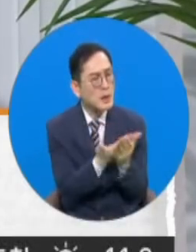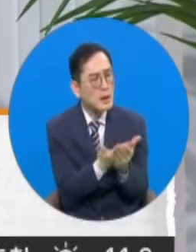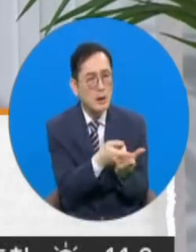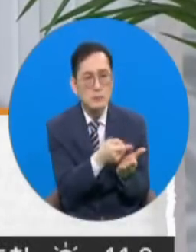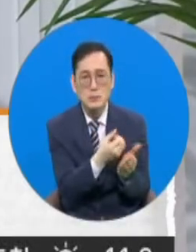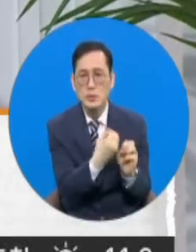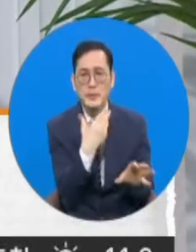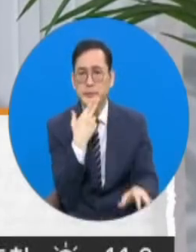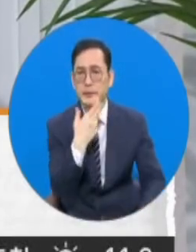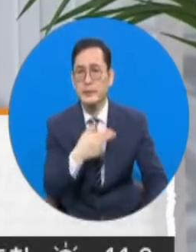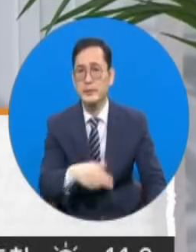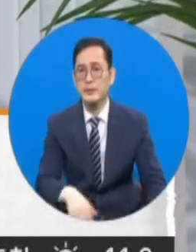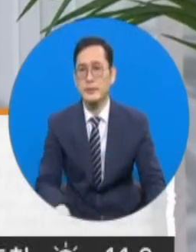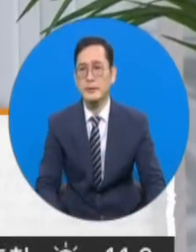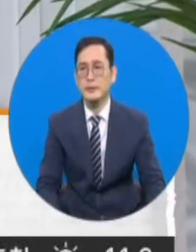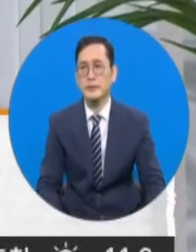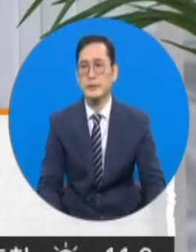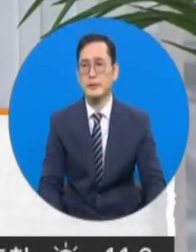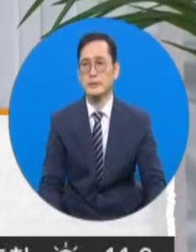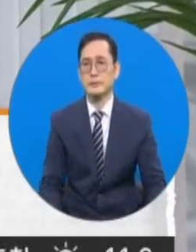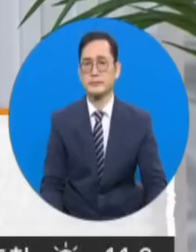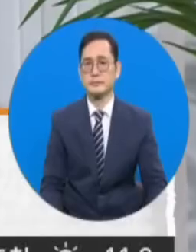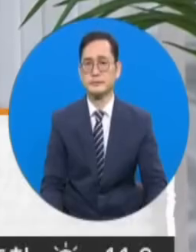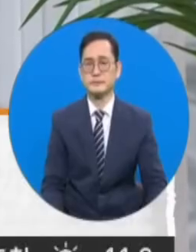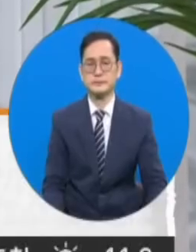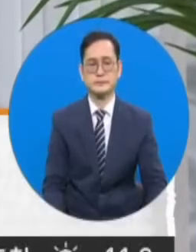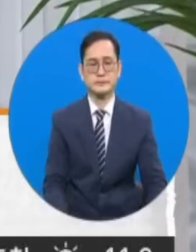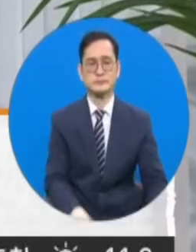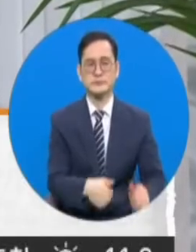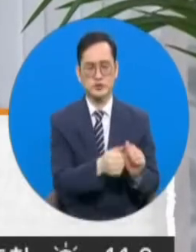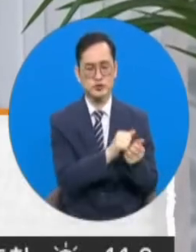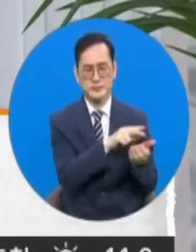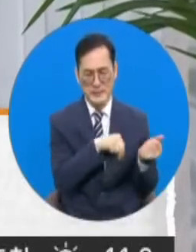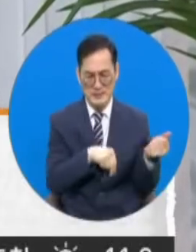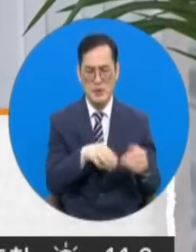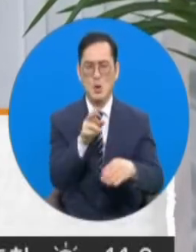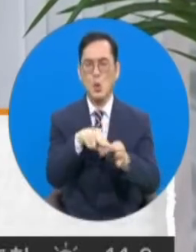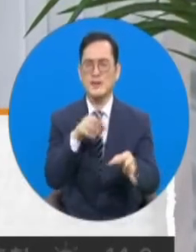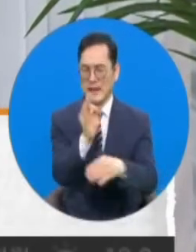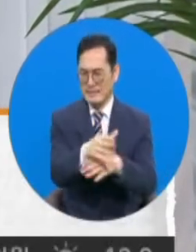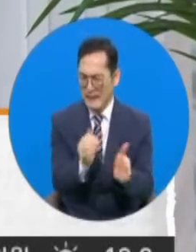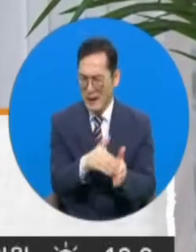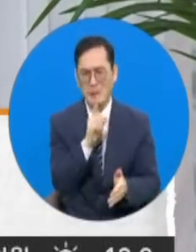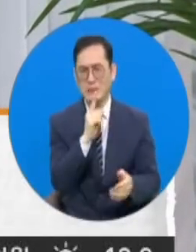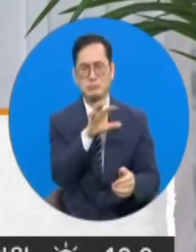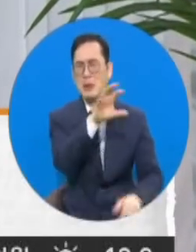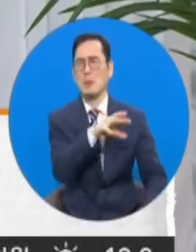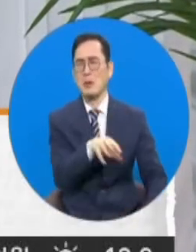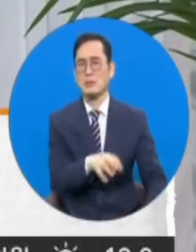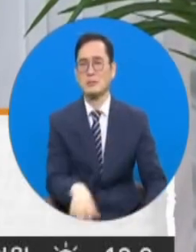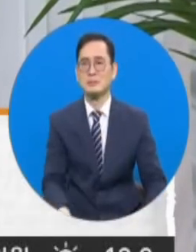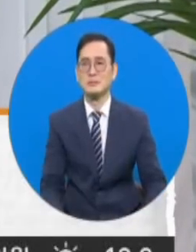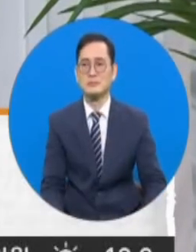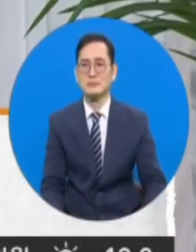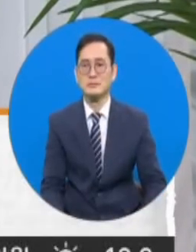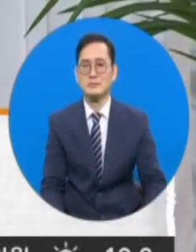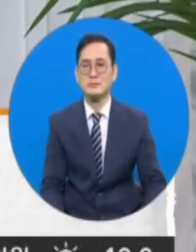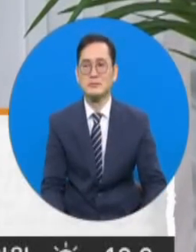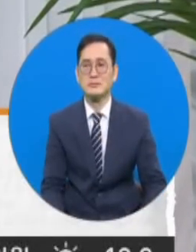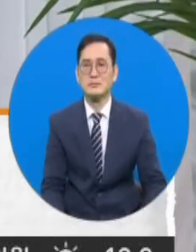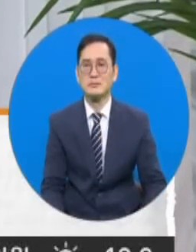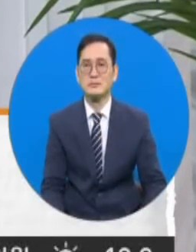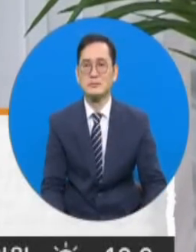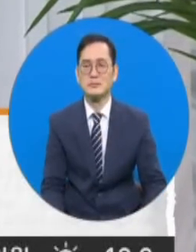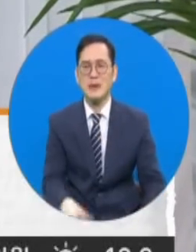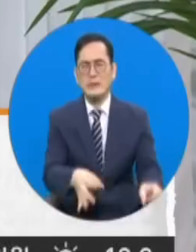상황인지 단순히 나는 예금 가지고 뭐 코인을 샀다 그런데 이게 폭등했다가 또 폭락해서 지금 9억원 아침 밖에 갖고 있지 않다